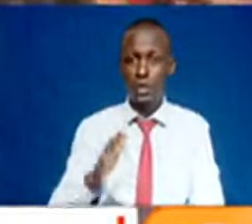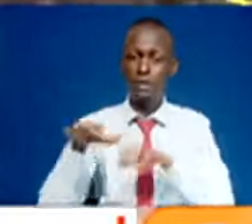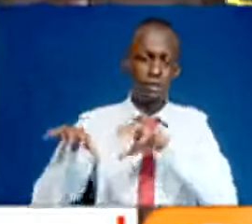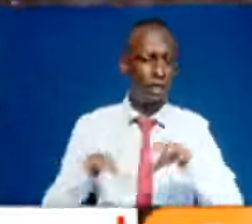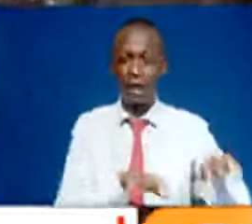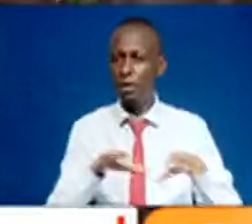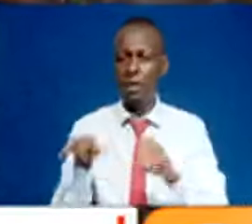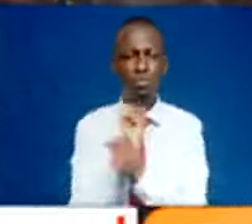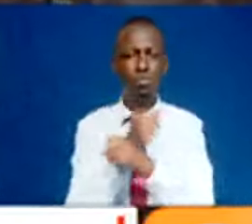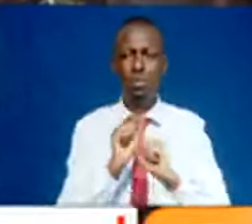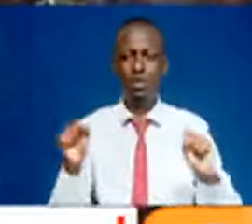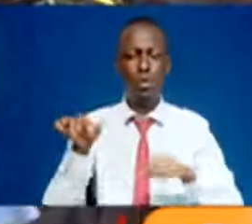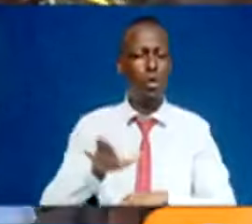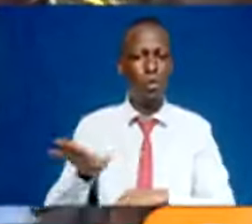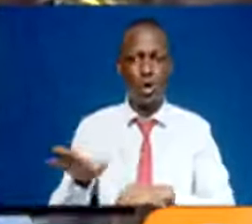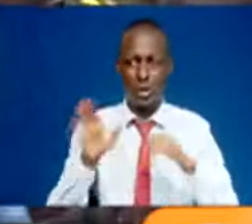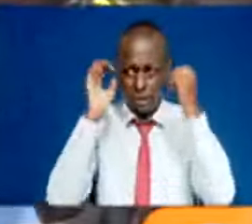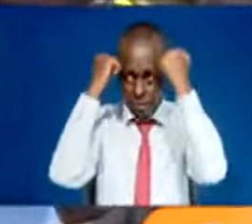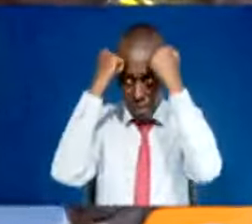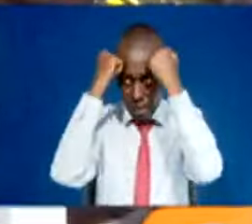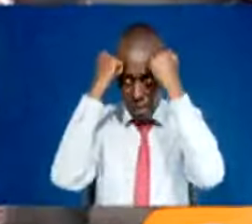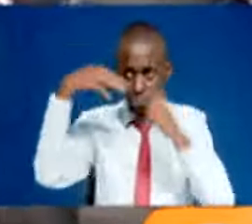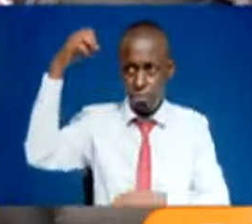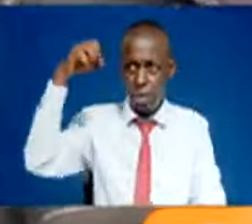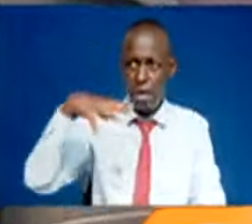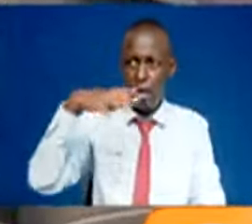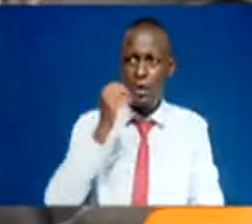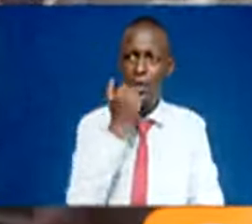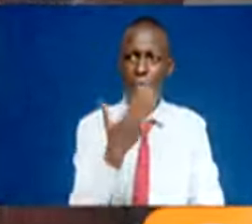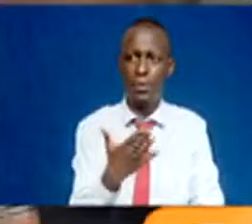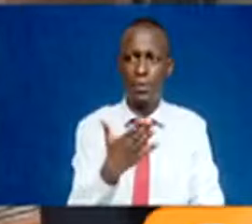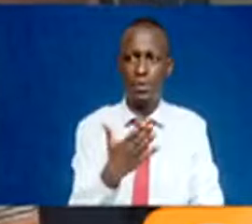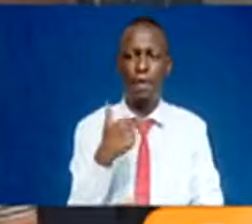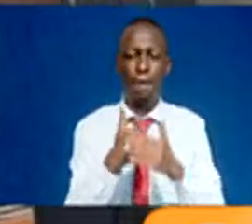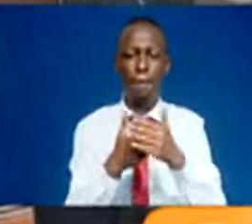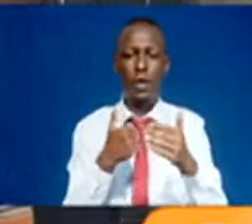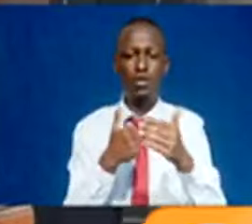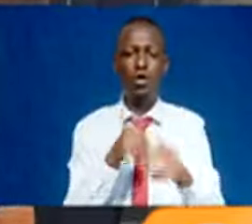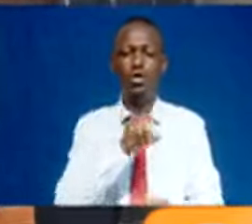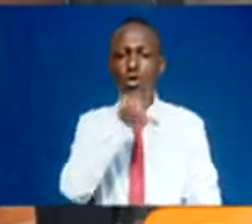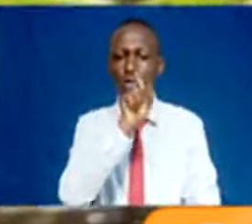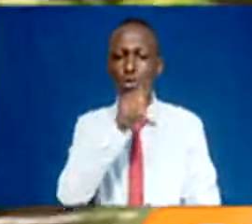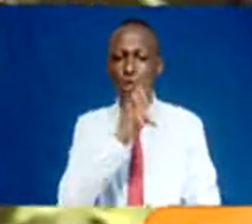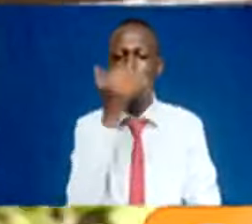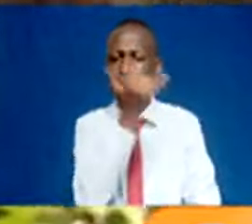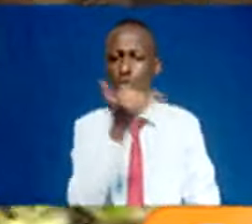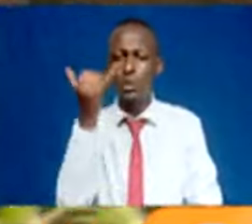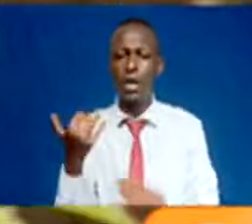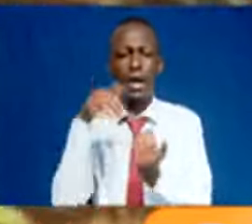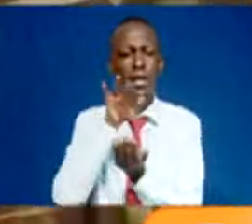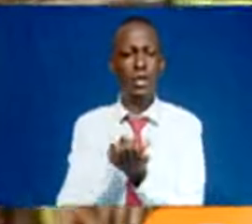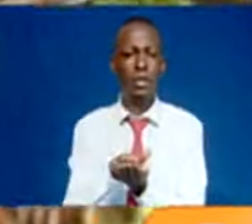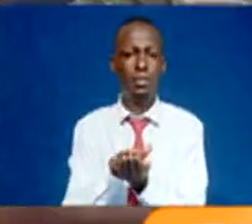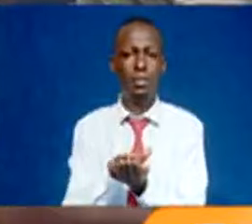pata prep sama morning preps kwa sababu hatuna stima. Nilikuwa nafuga vifaranga, nilikuwa na incubator. Vifaranga wangu 100